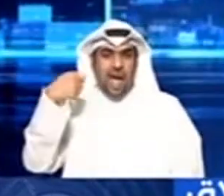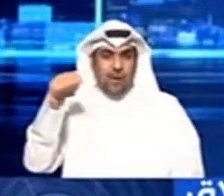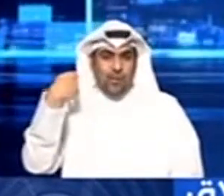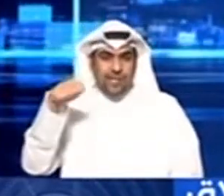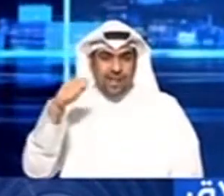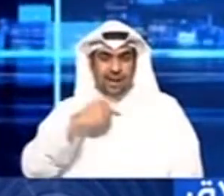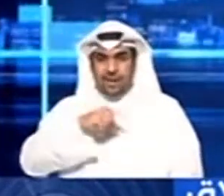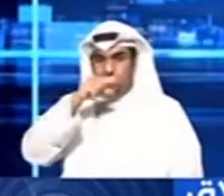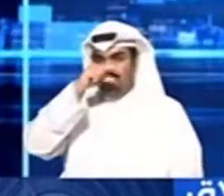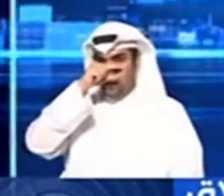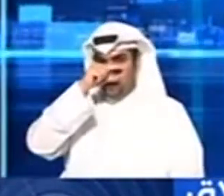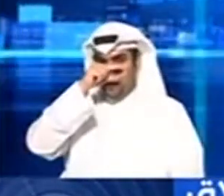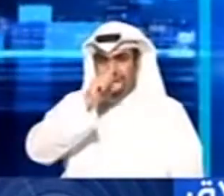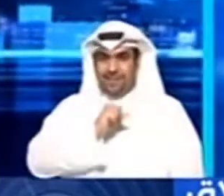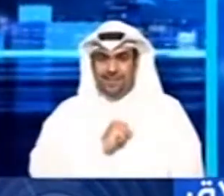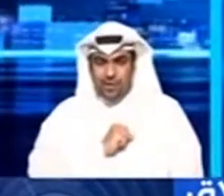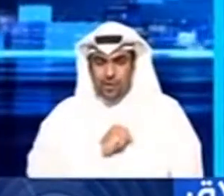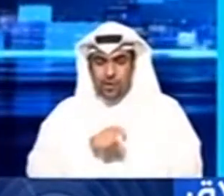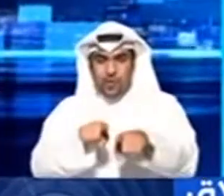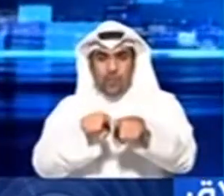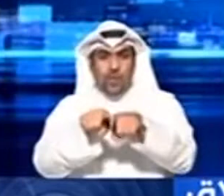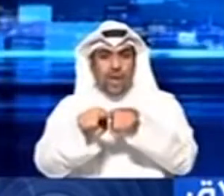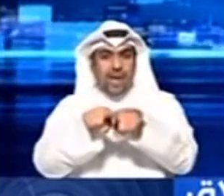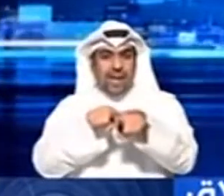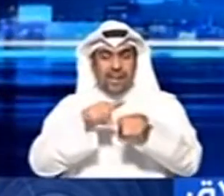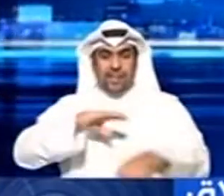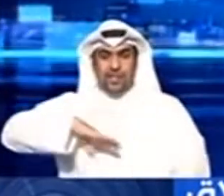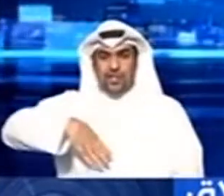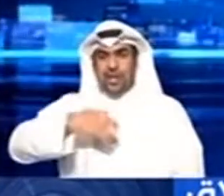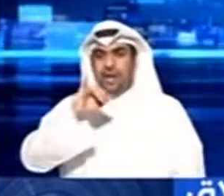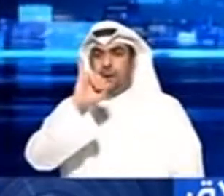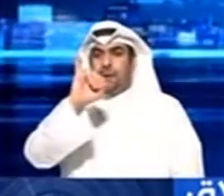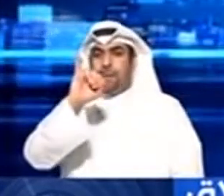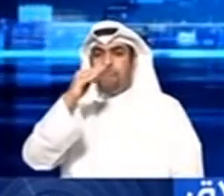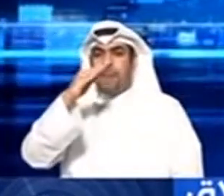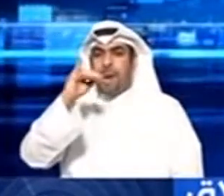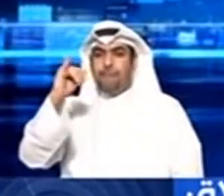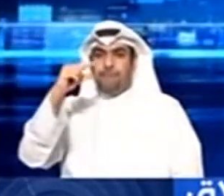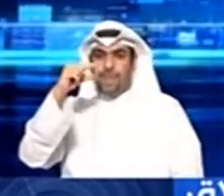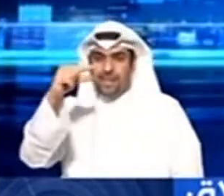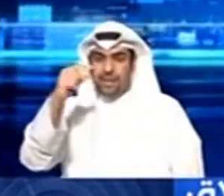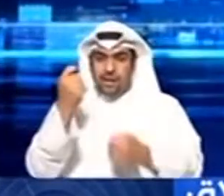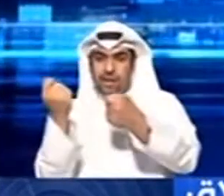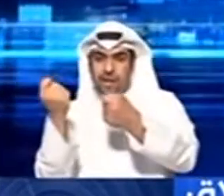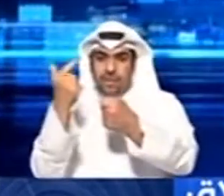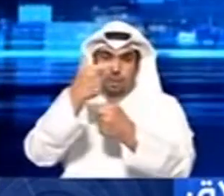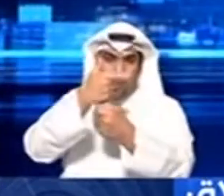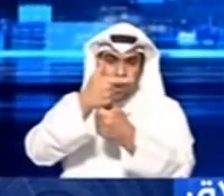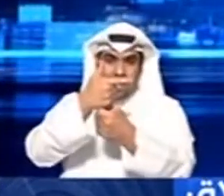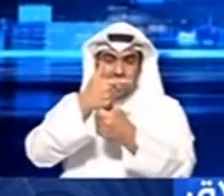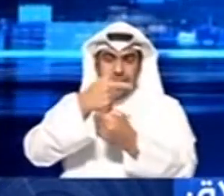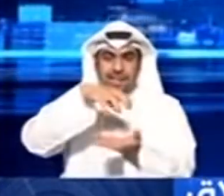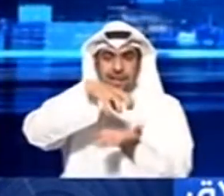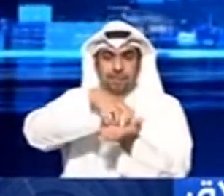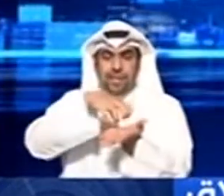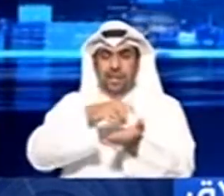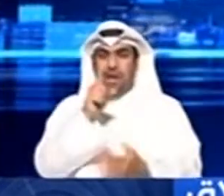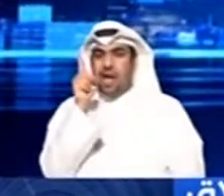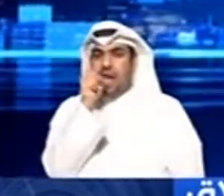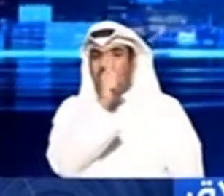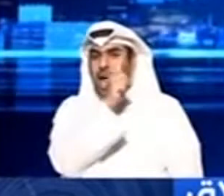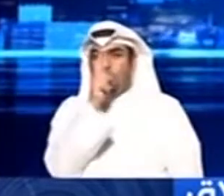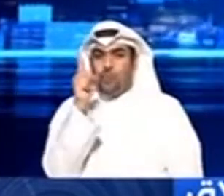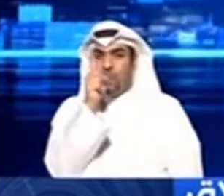دبي، وإلى أخيه صاحب السمو الشيخ محمد بن زايد آل نهيان ولي عهد أبو ظبي نائب القائد الأعلى